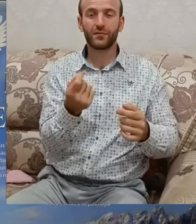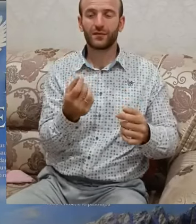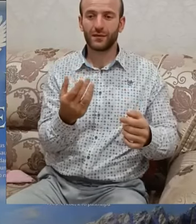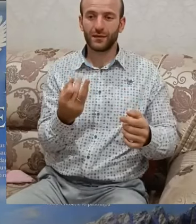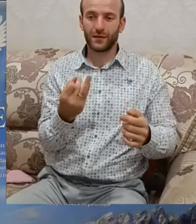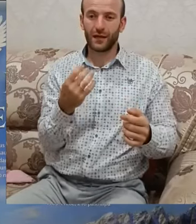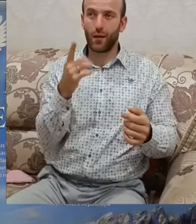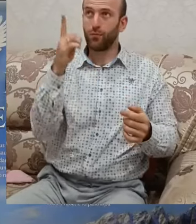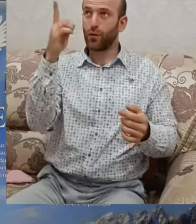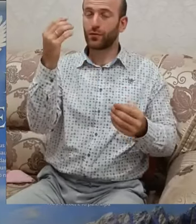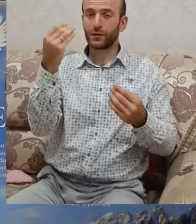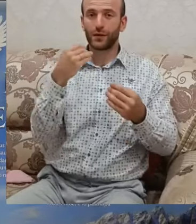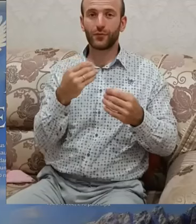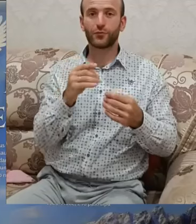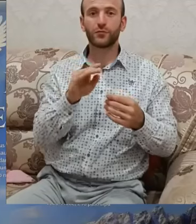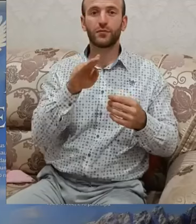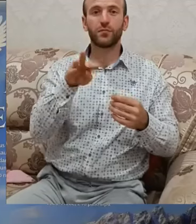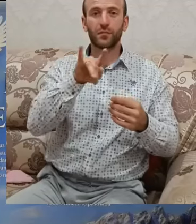строкам послания.